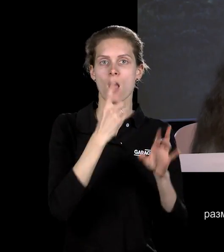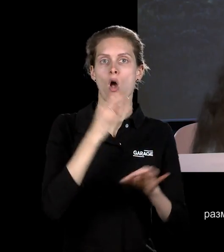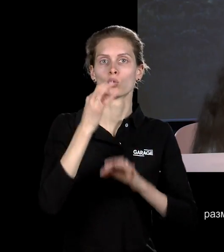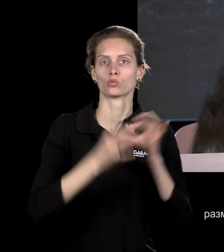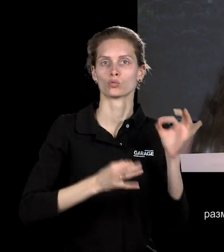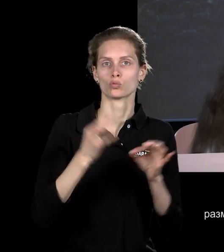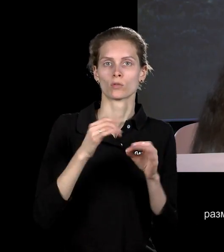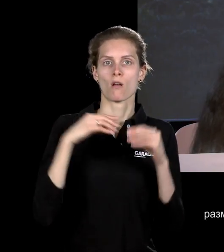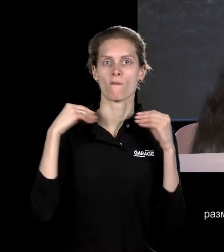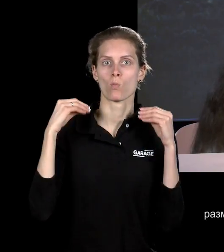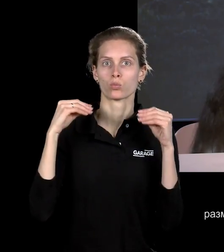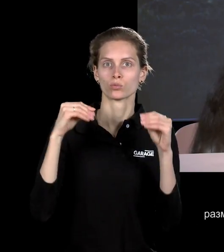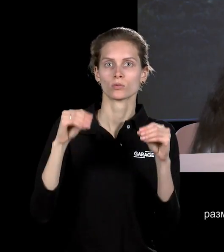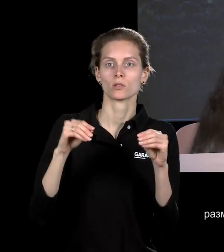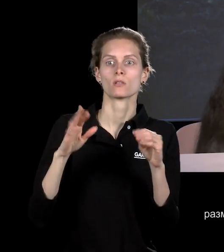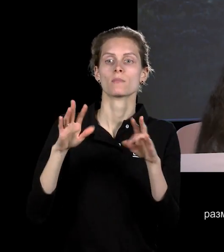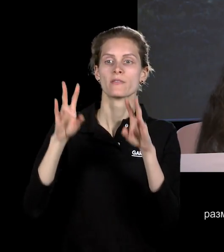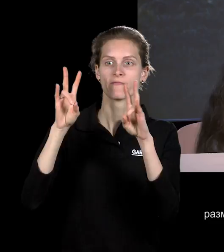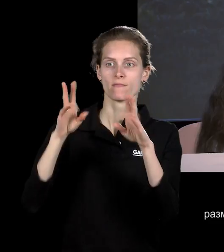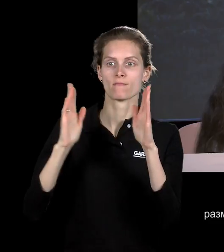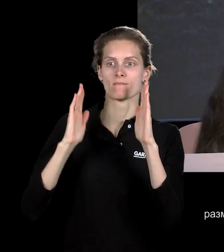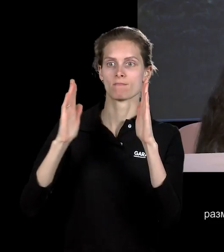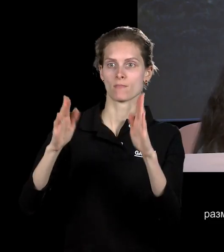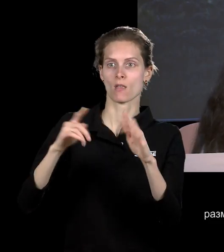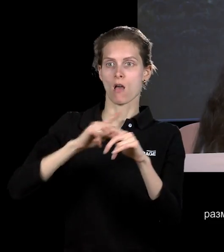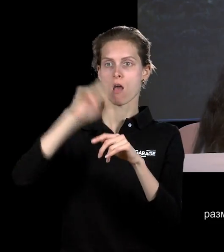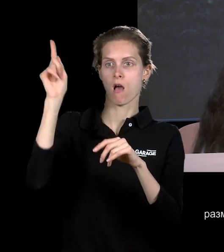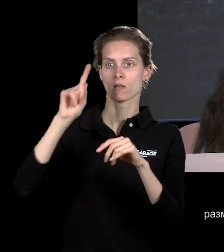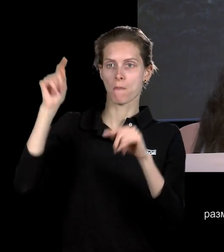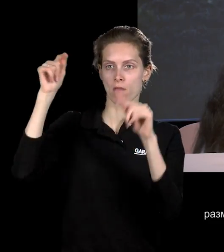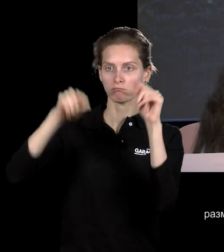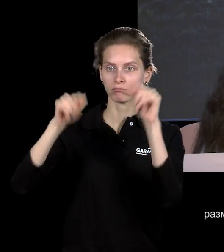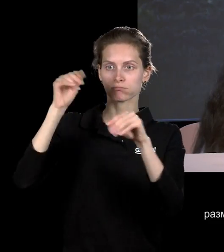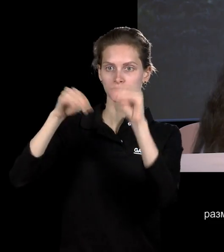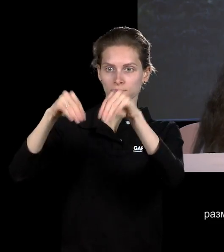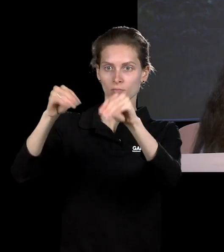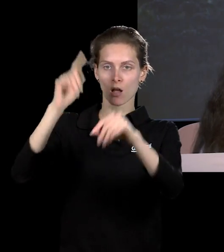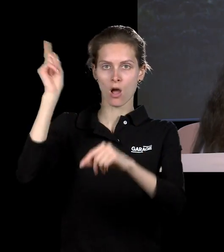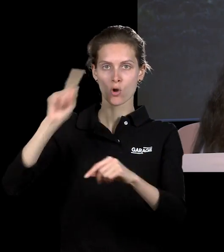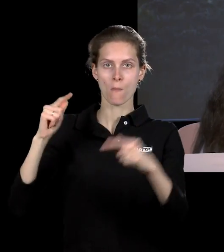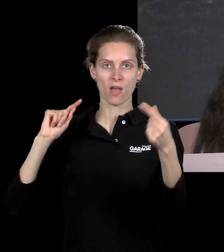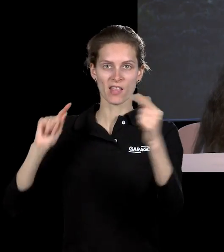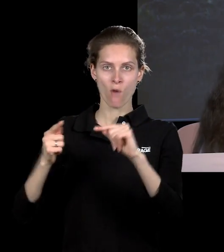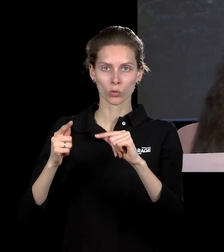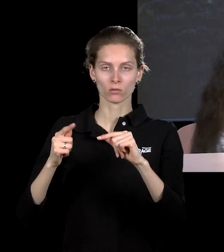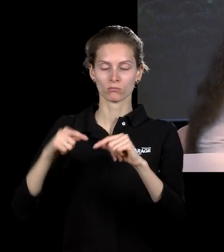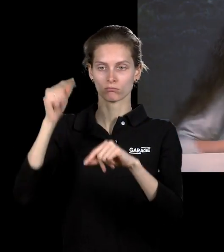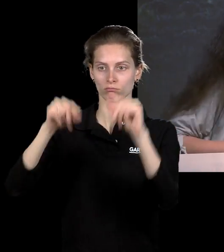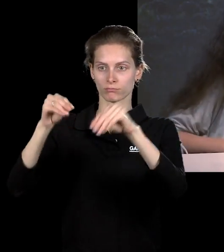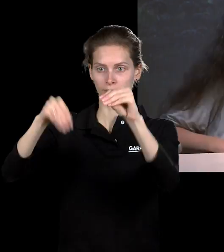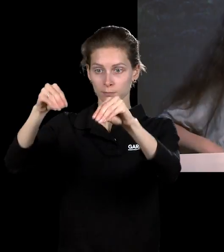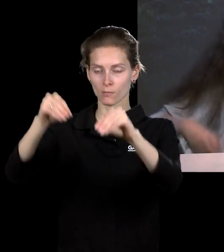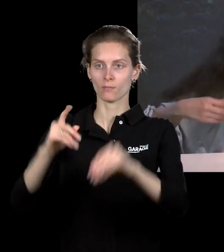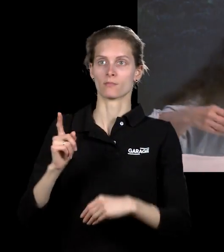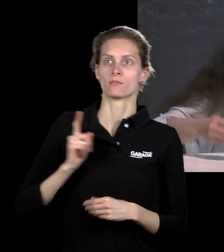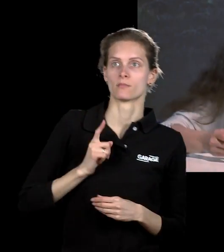странными громоотводами, такой странной скульптурой, и само по себе это является неким экспириенсом. То есть это стоит опять-таки некий опыт,